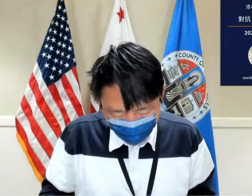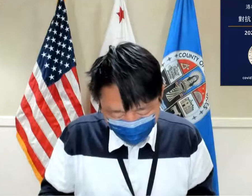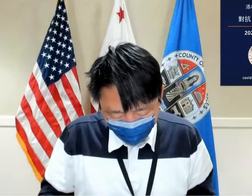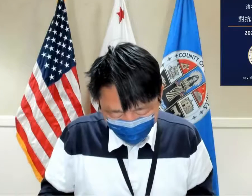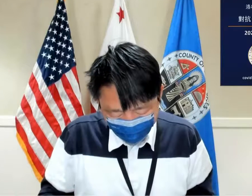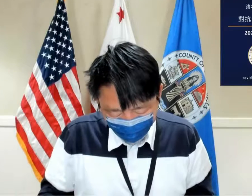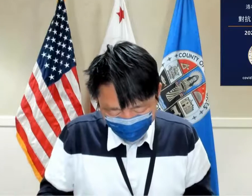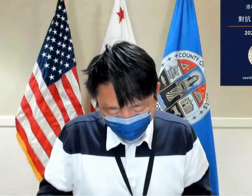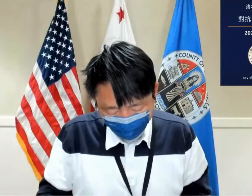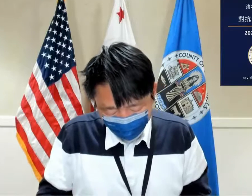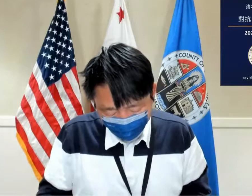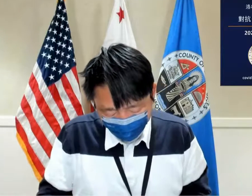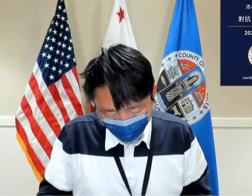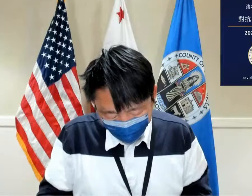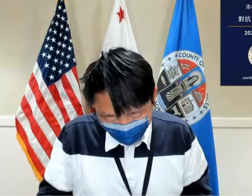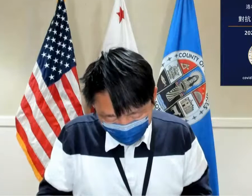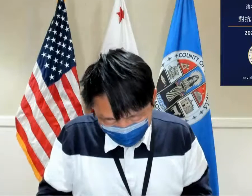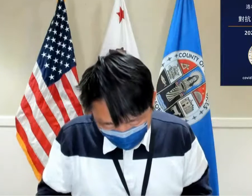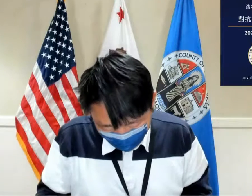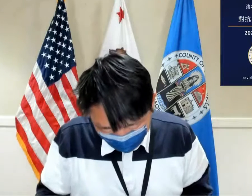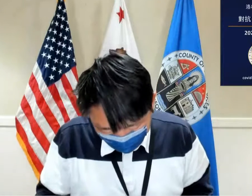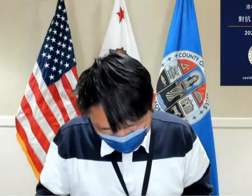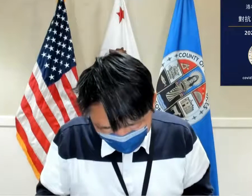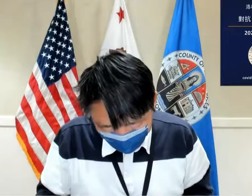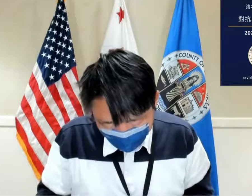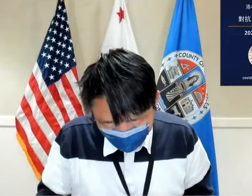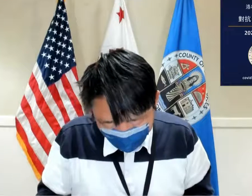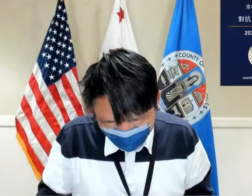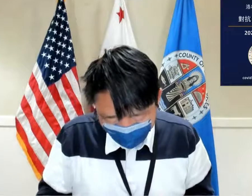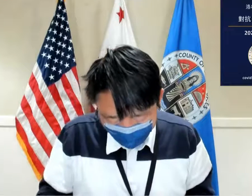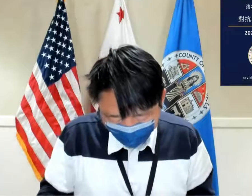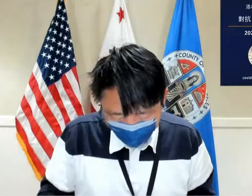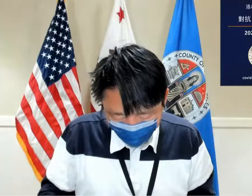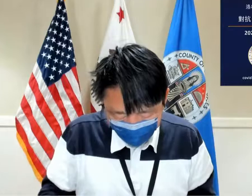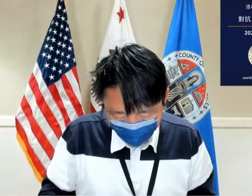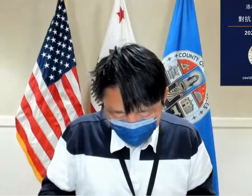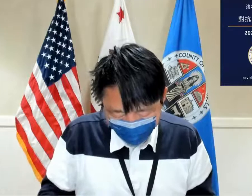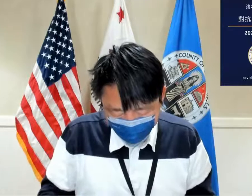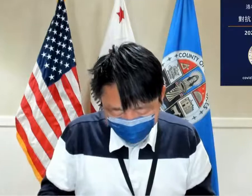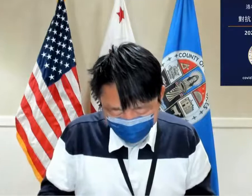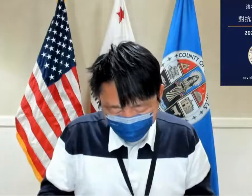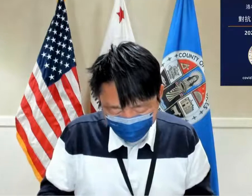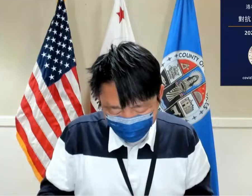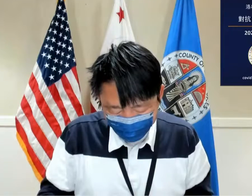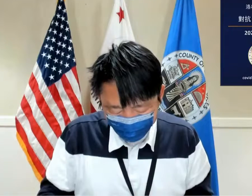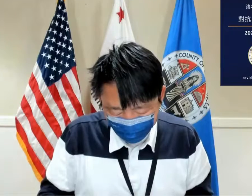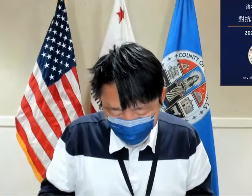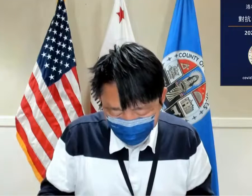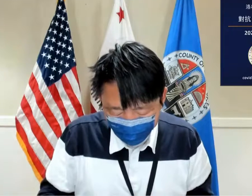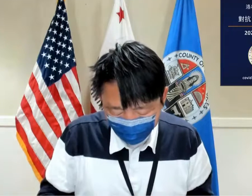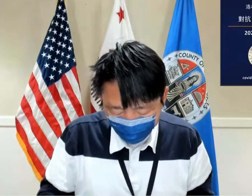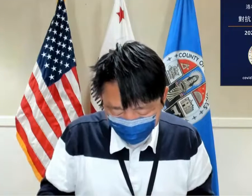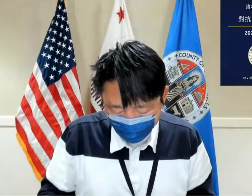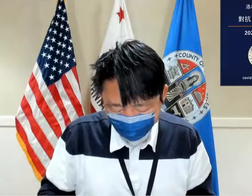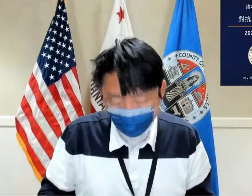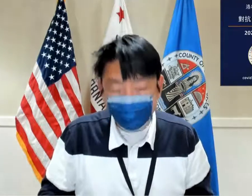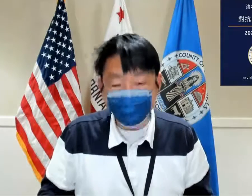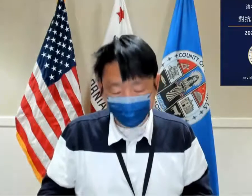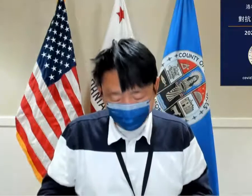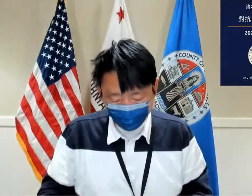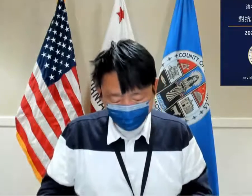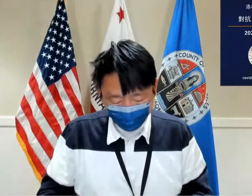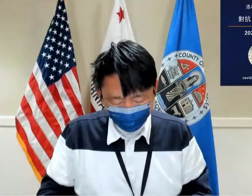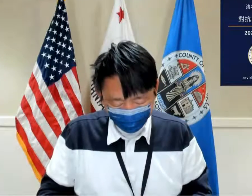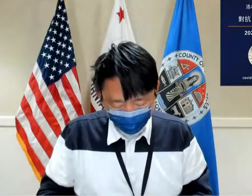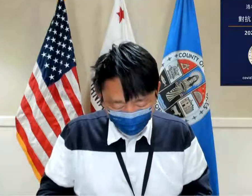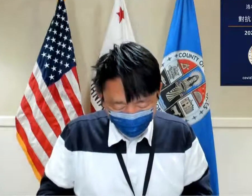我呼吁大家在公共场所和关顾新开放的行业时，请遵守一切安